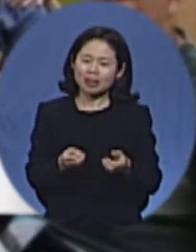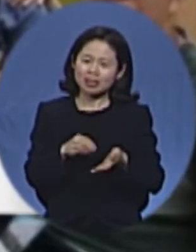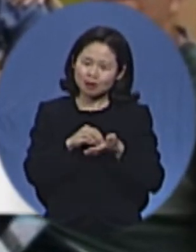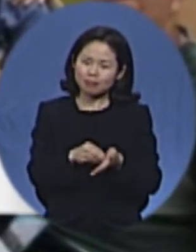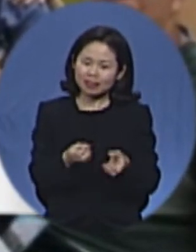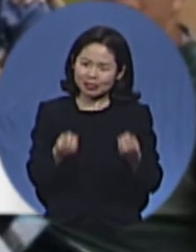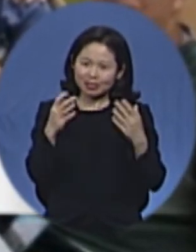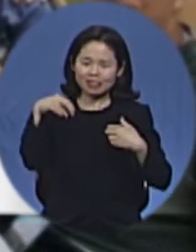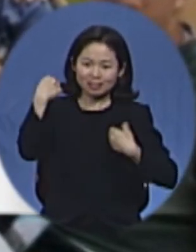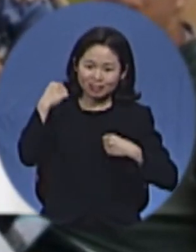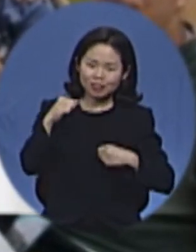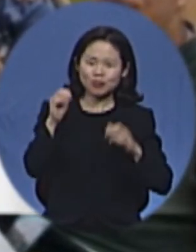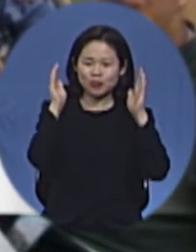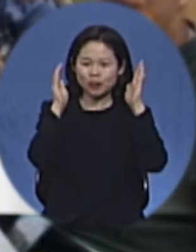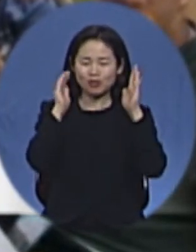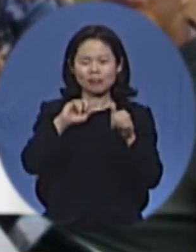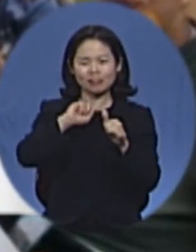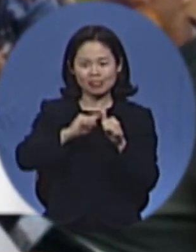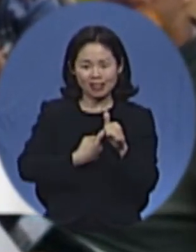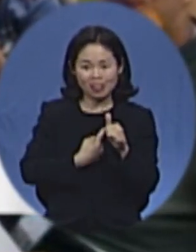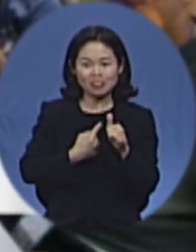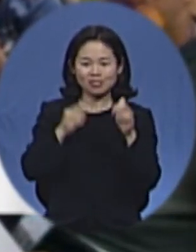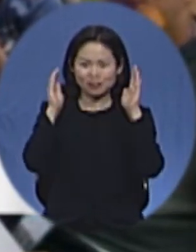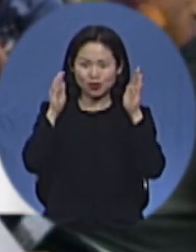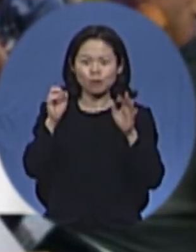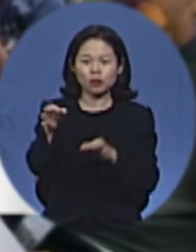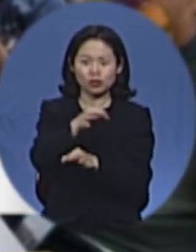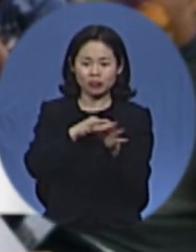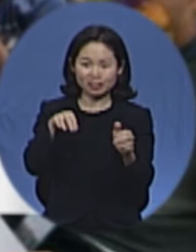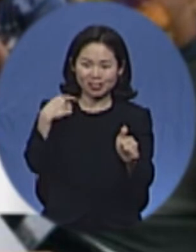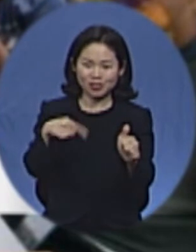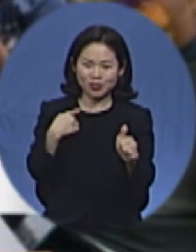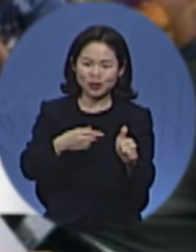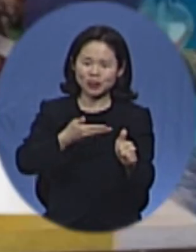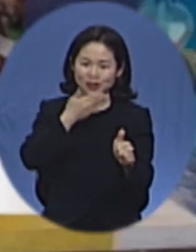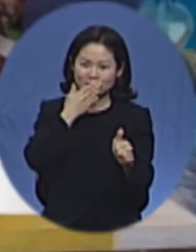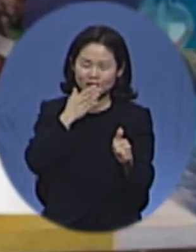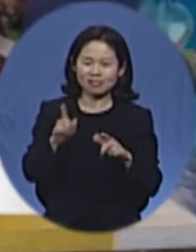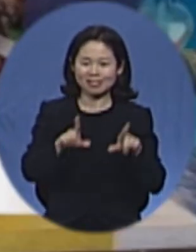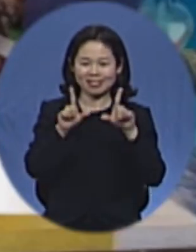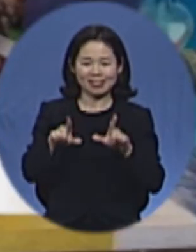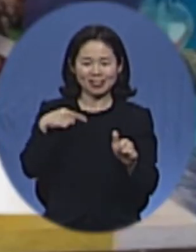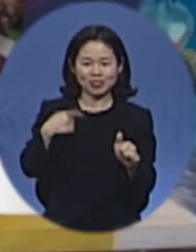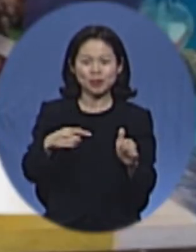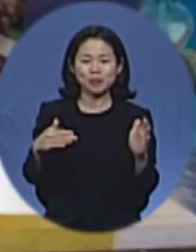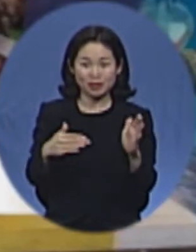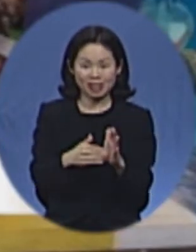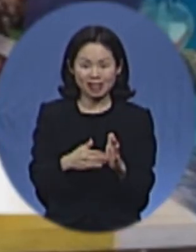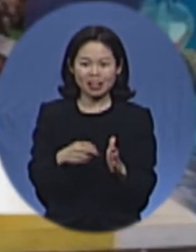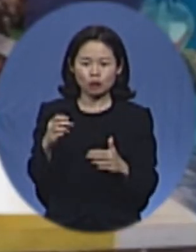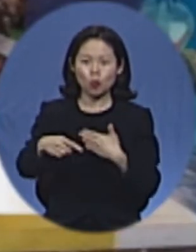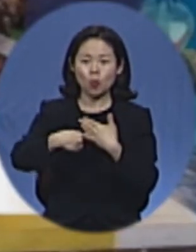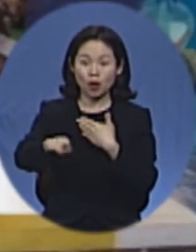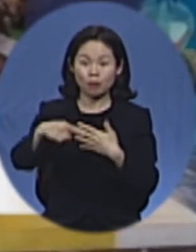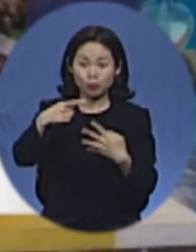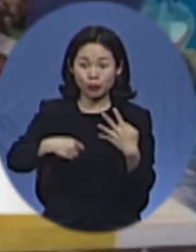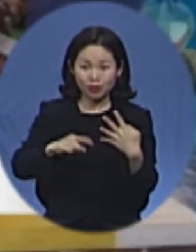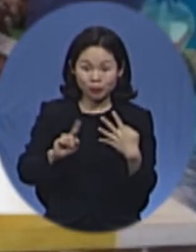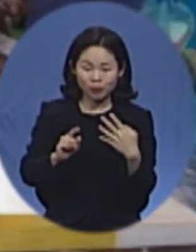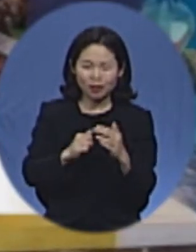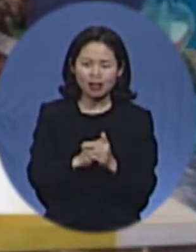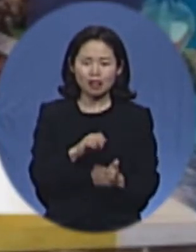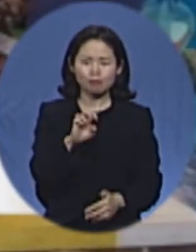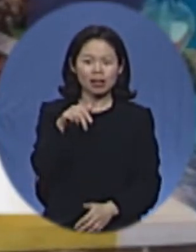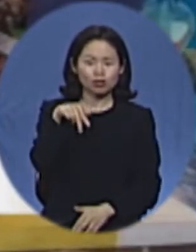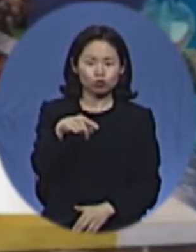댄스 수업, 자연생태 수업, 경제교육, 식생활교육 등을 진행했으며 외부 프로그램으로는